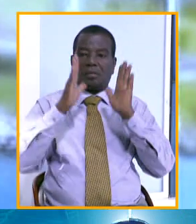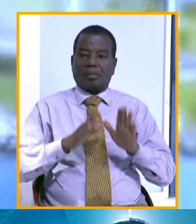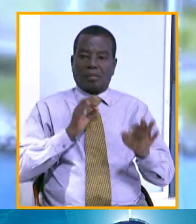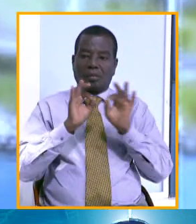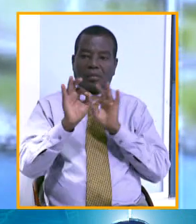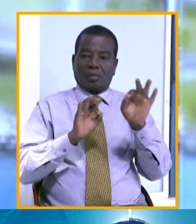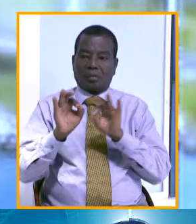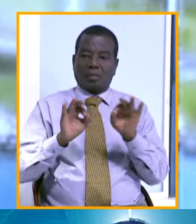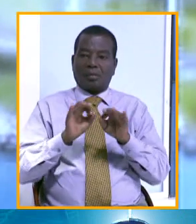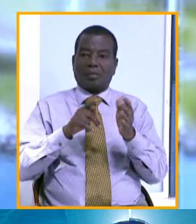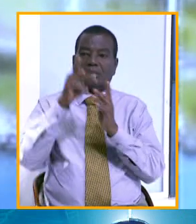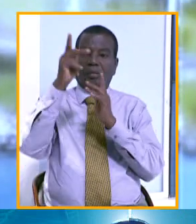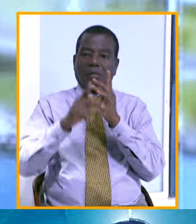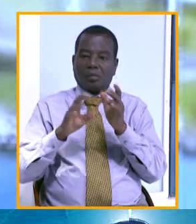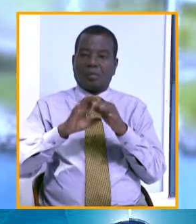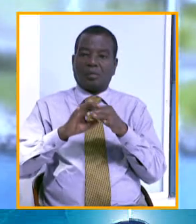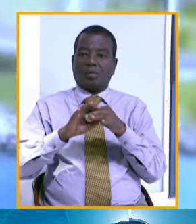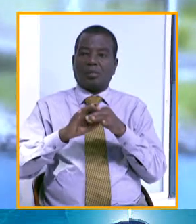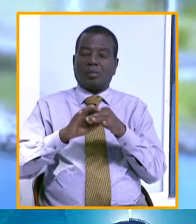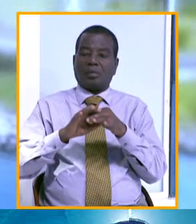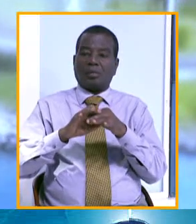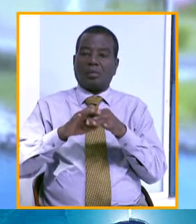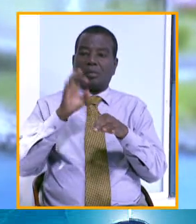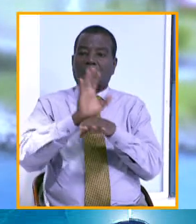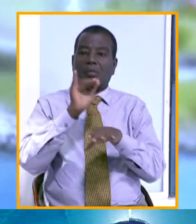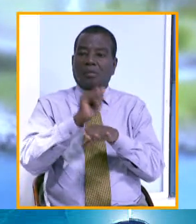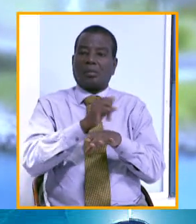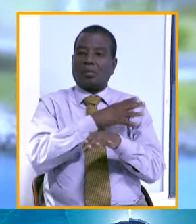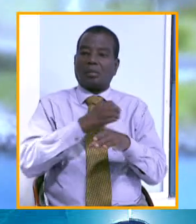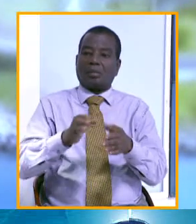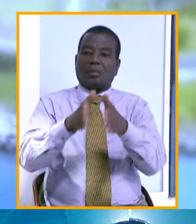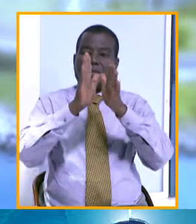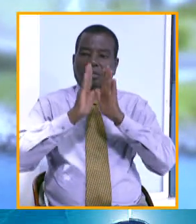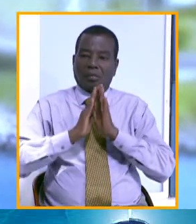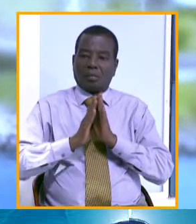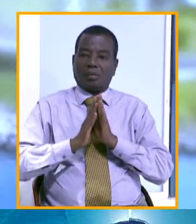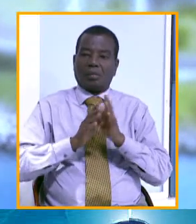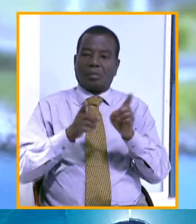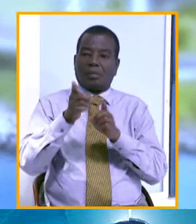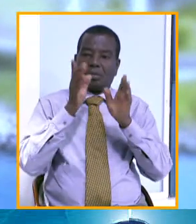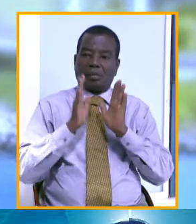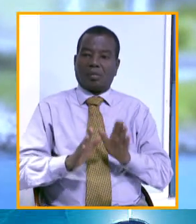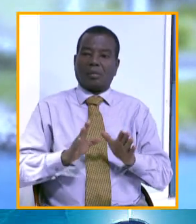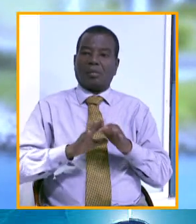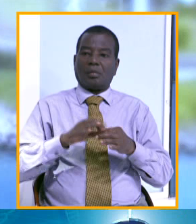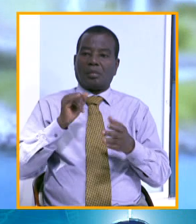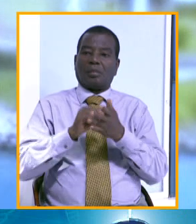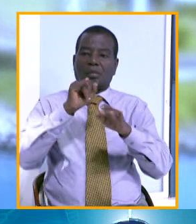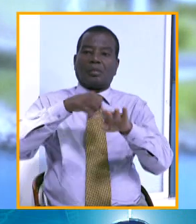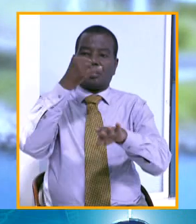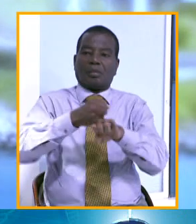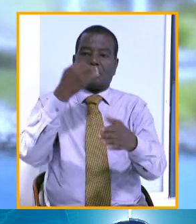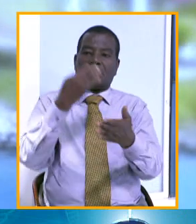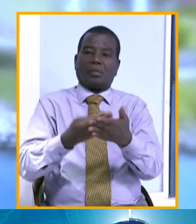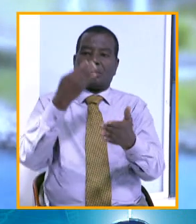Vision 2030 du président de la République Alassane Ouattara et a demandé aux dirigeants de cette institution